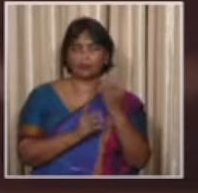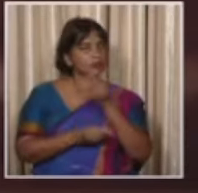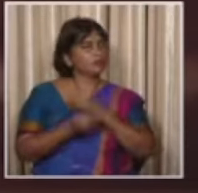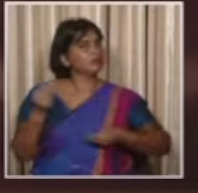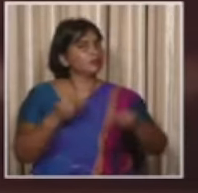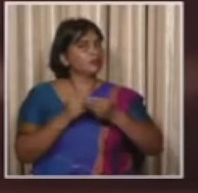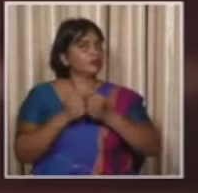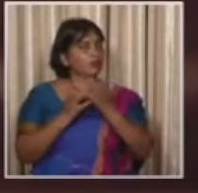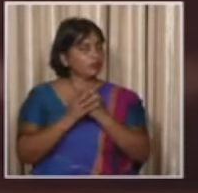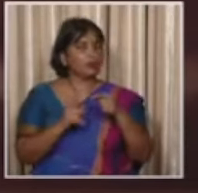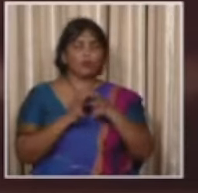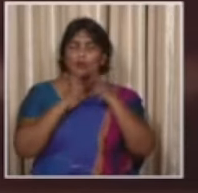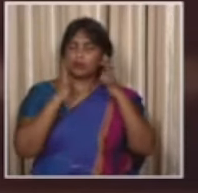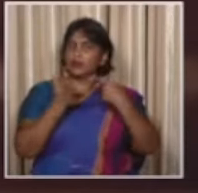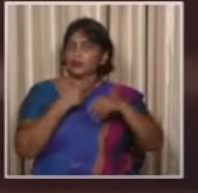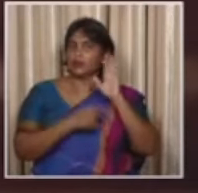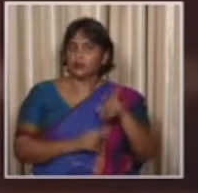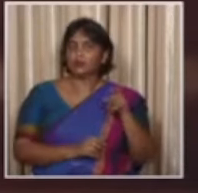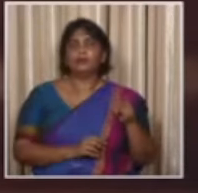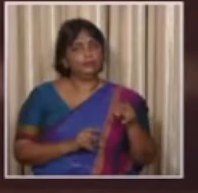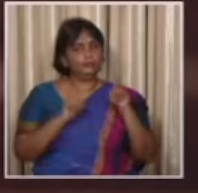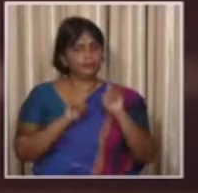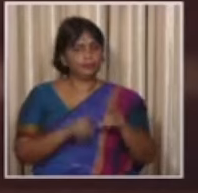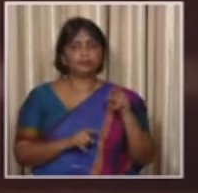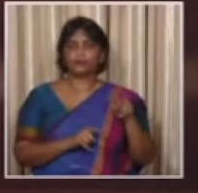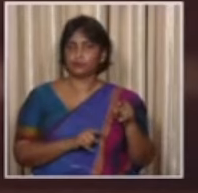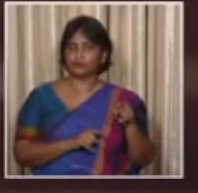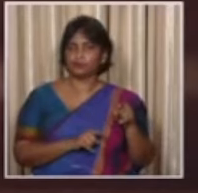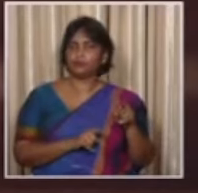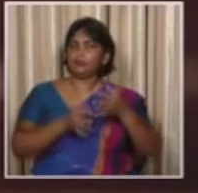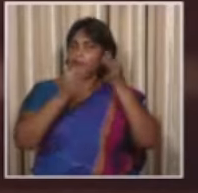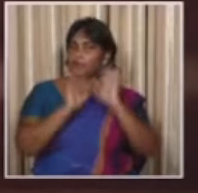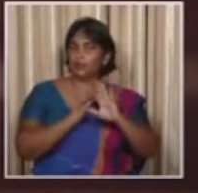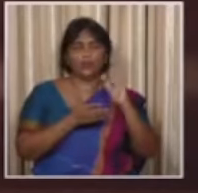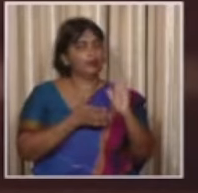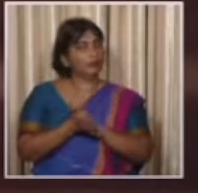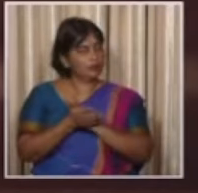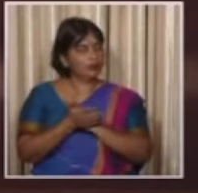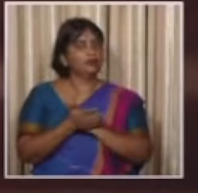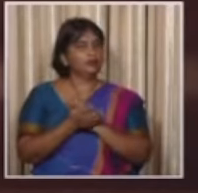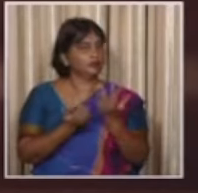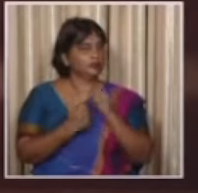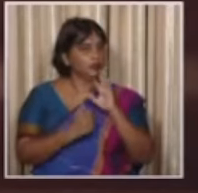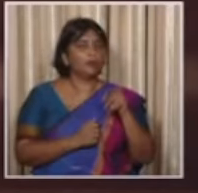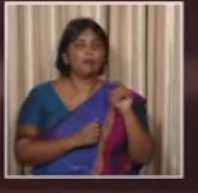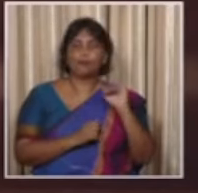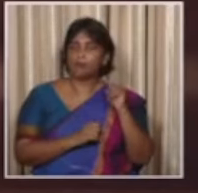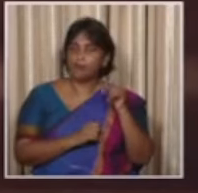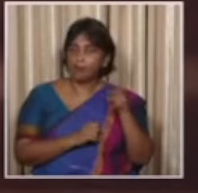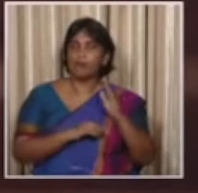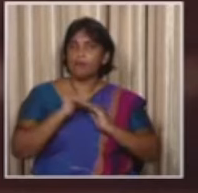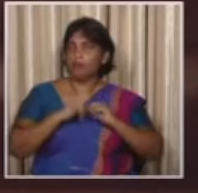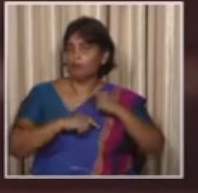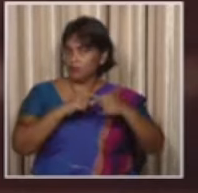හුවමාරුවන් නැති කරන්න, මේ වගේ ගොඩක් දේවල් තිබෙනවා. එතකොට දැන් ඒවයින් නිසි ප්‍රයෝජන ලබා ගැනීම සඳහා යම් ආකාරයක